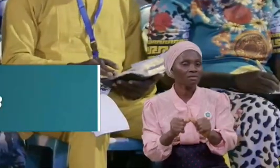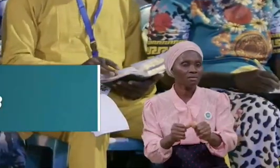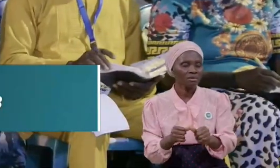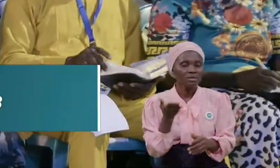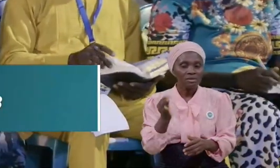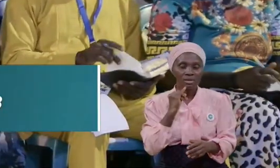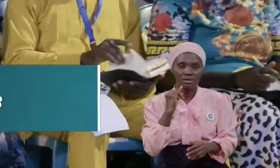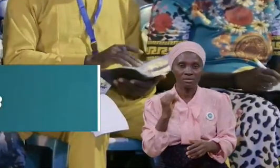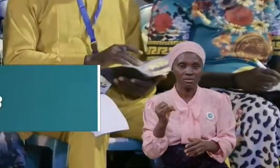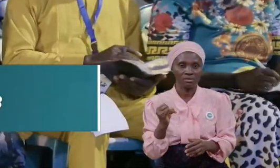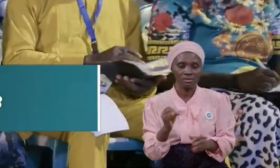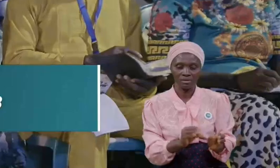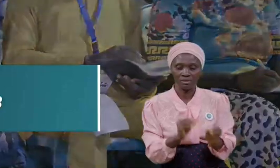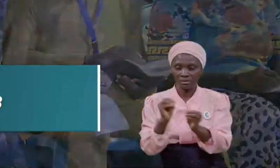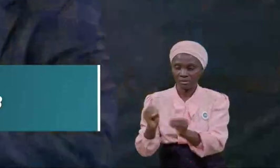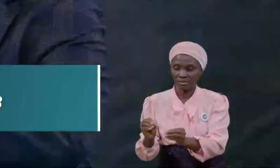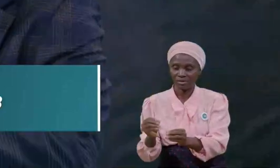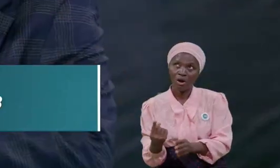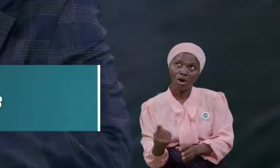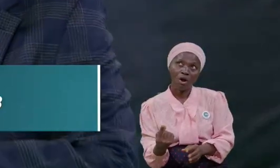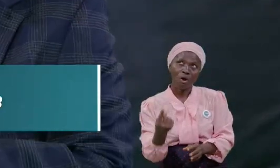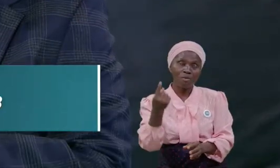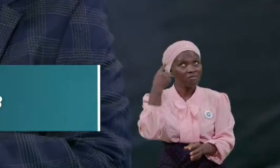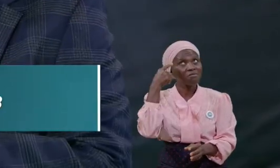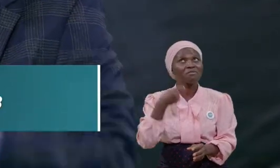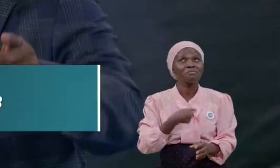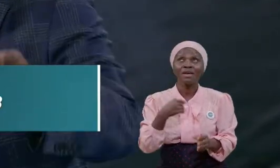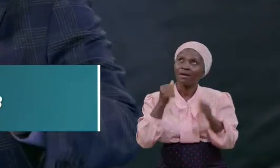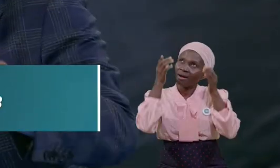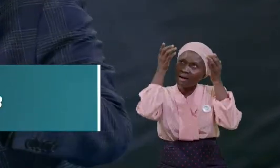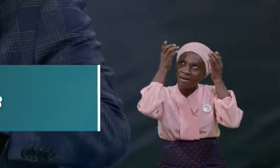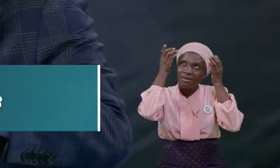Désormais, la couronne de justice m'est réservée.